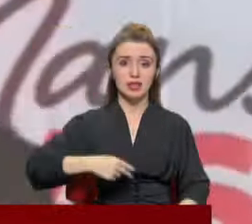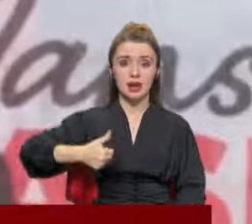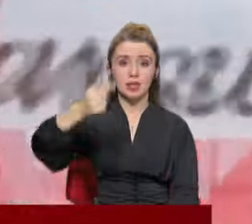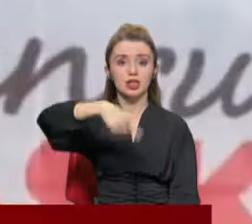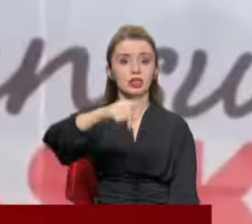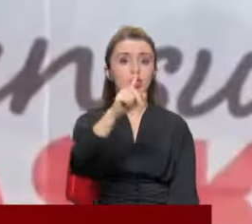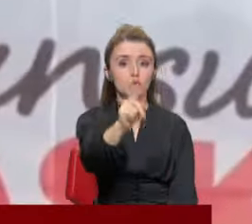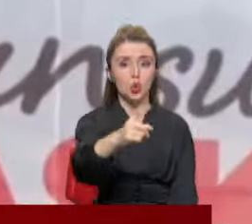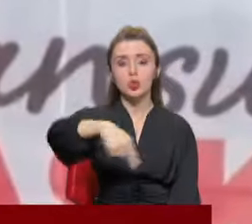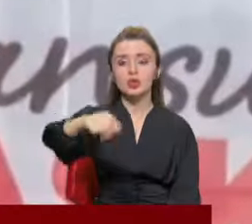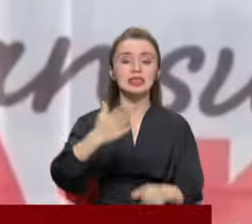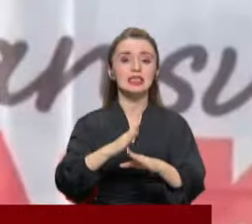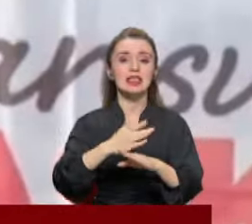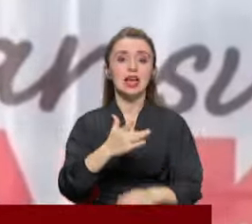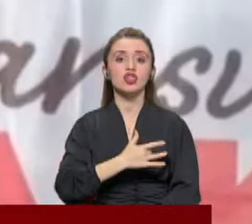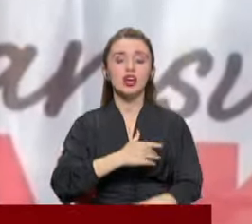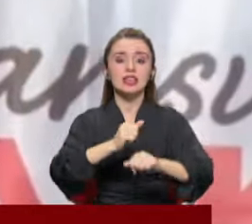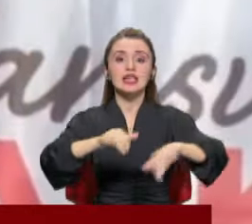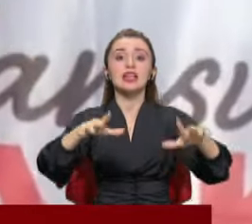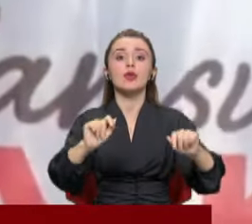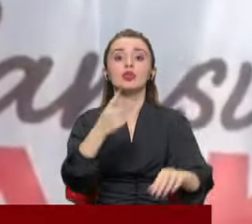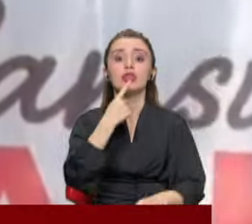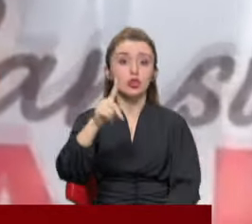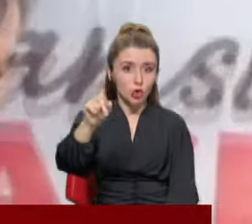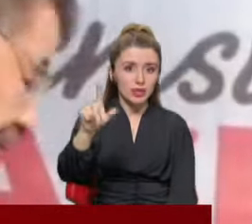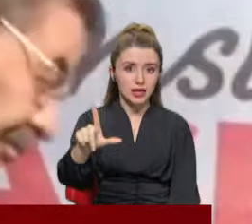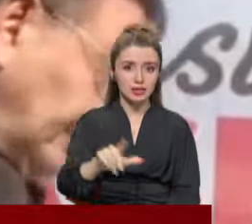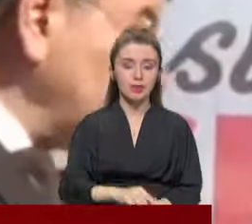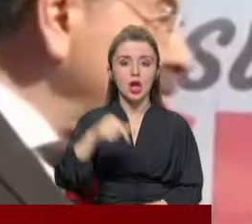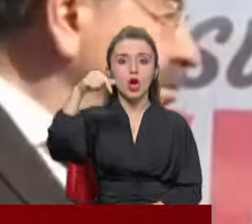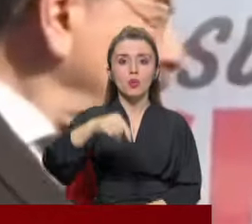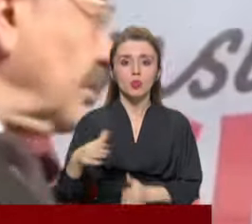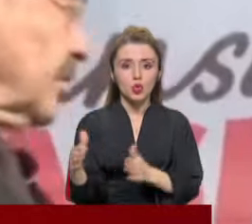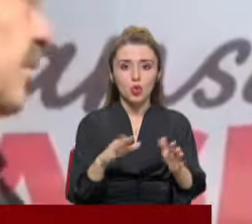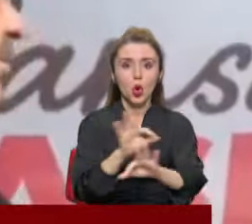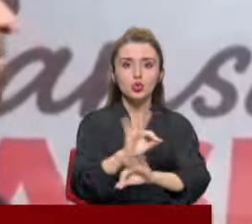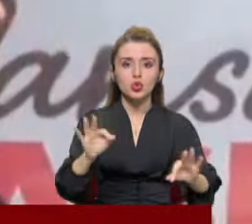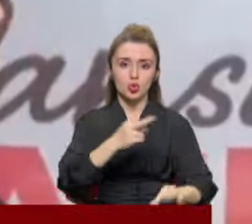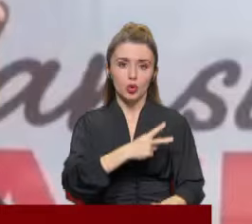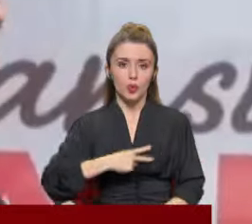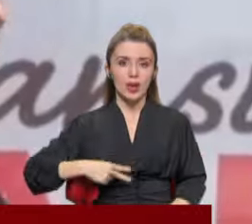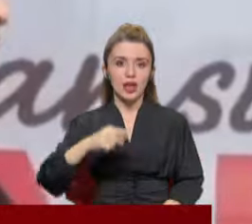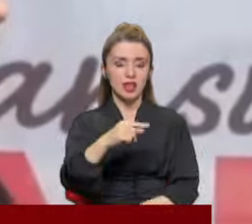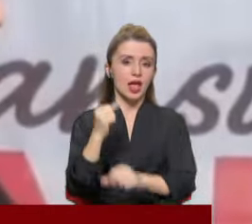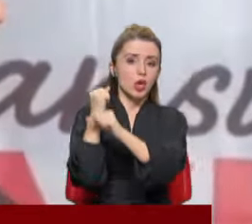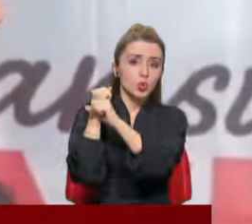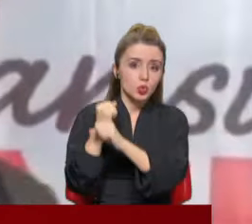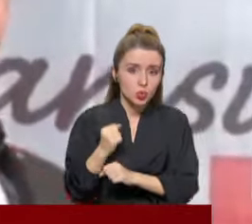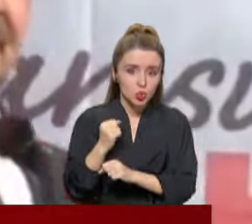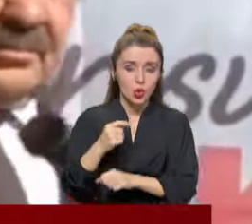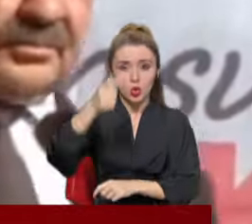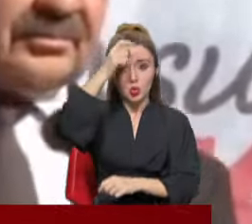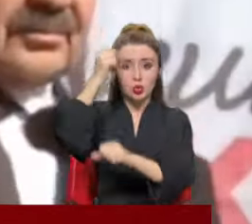başkanlarına sorun. Siz neden canlı yayınlamıyorsunuz diye sorun bunu. Bu yolsuzluk işi belediyelerin sırtından,